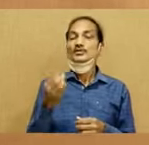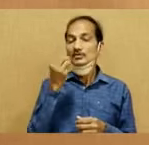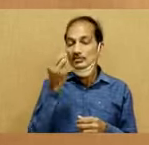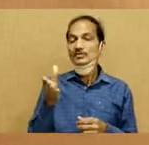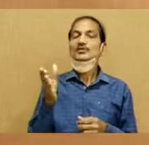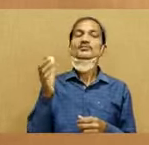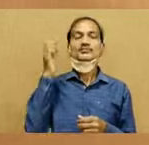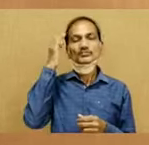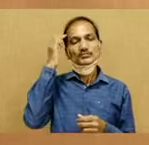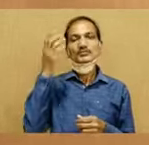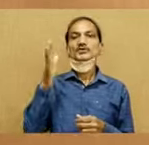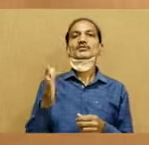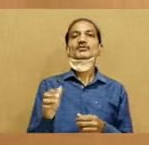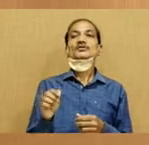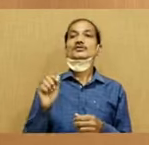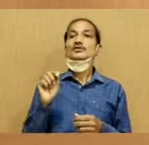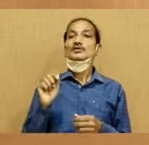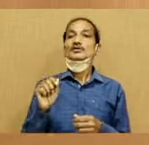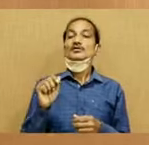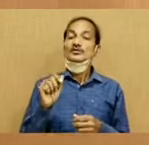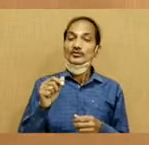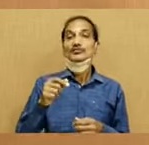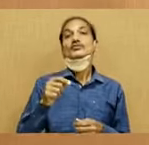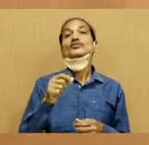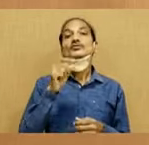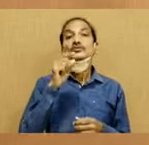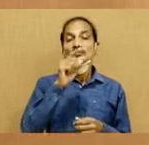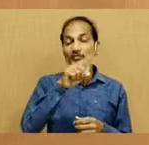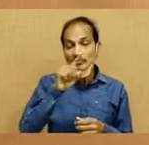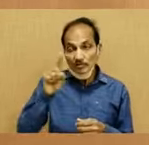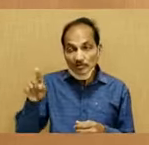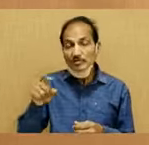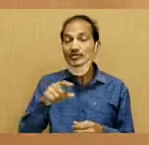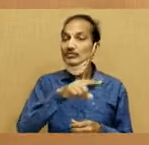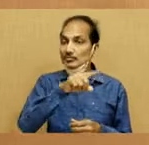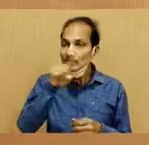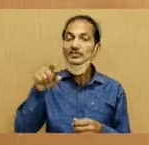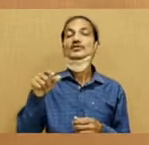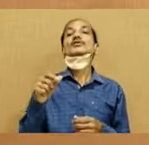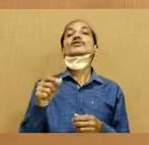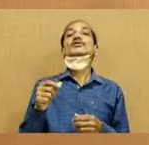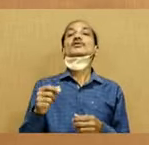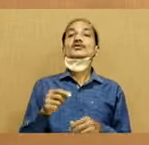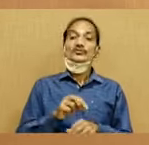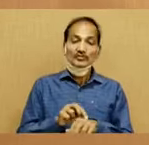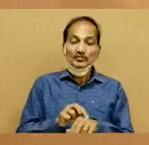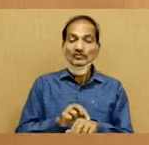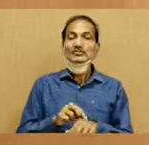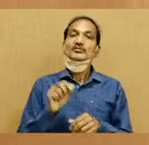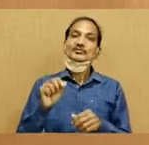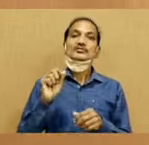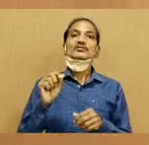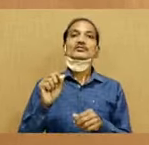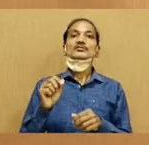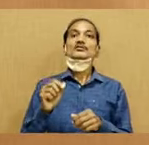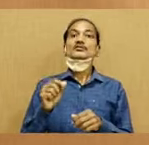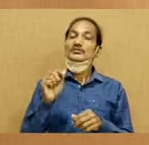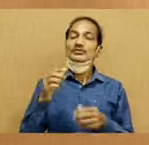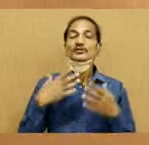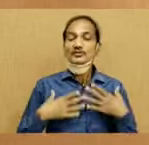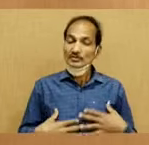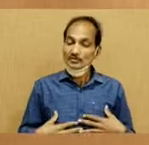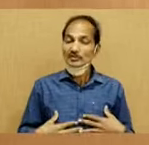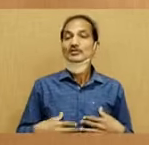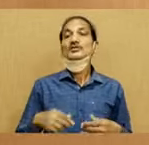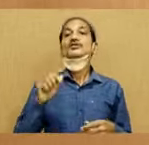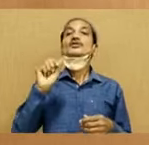नाही। प्रत्येक संक्रमित व्यक्तिंकर रक्षणाबेक्षण तथा राज्यवासींकु निरापद रखिबा